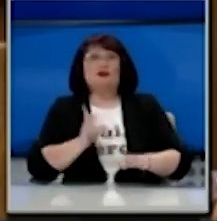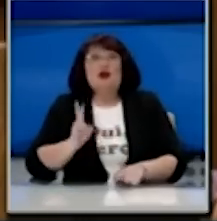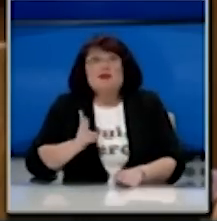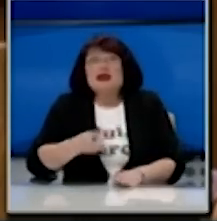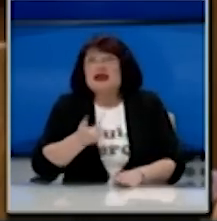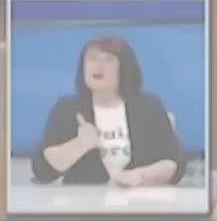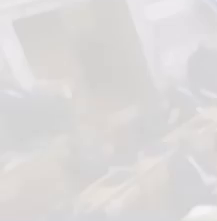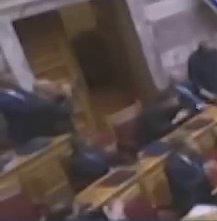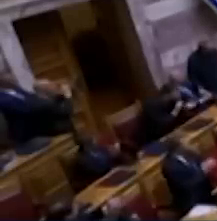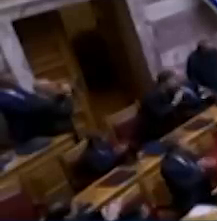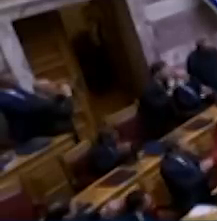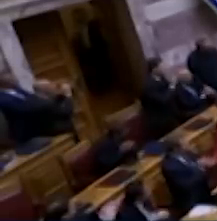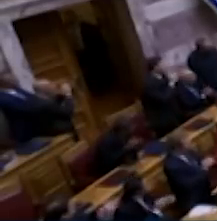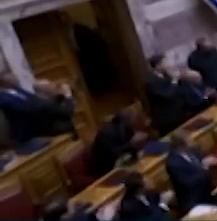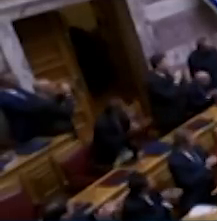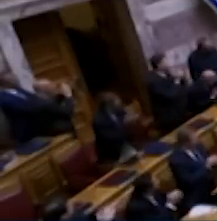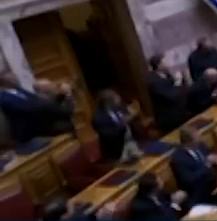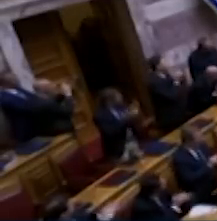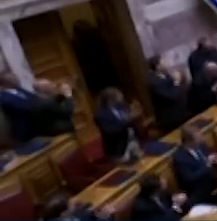δρόμους και το ξέρετε.